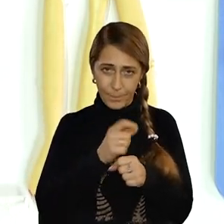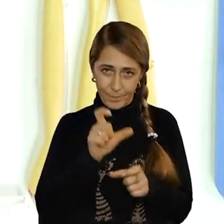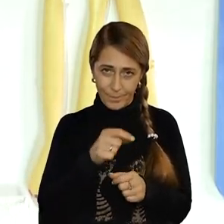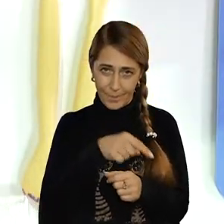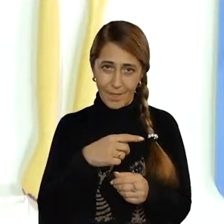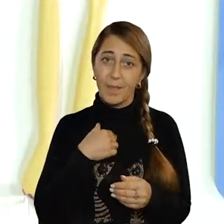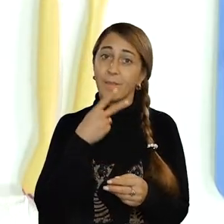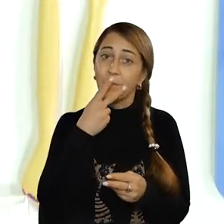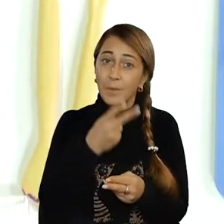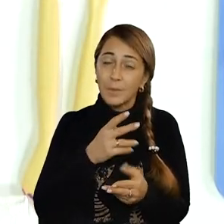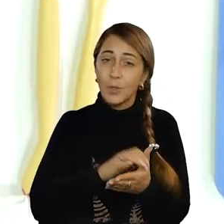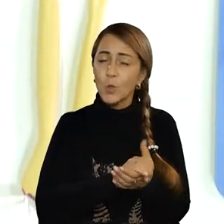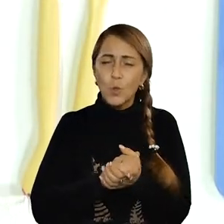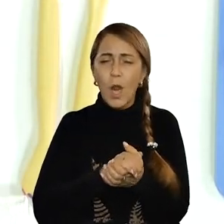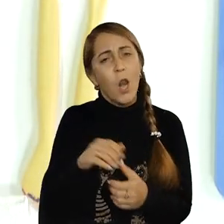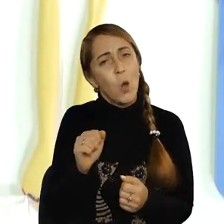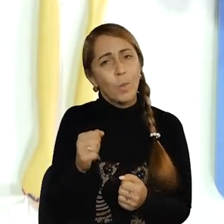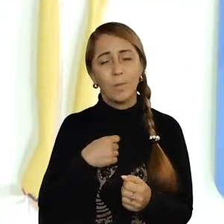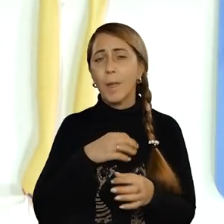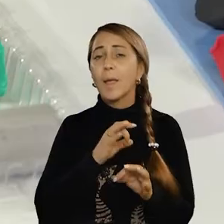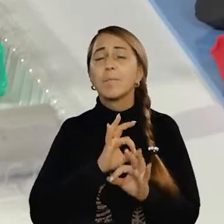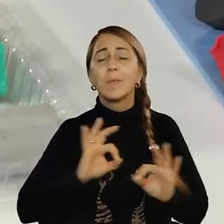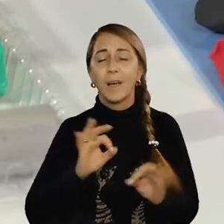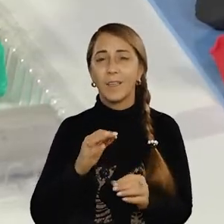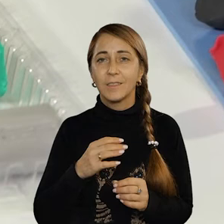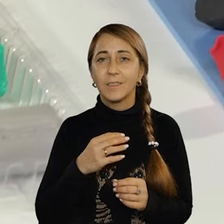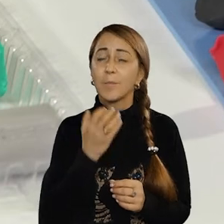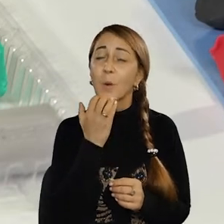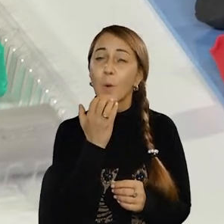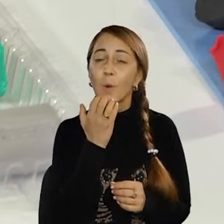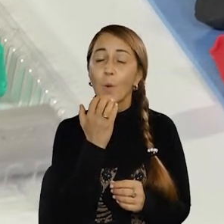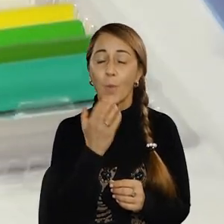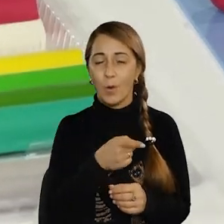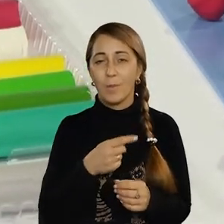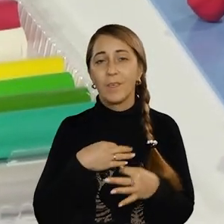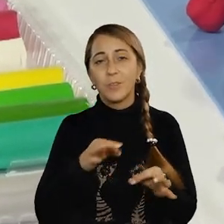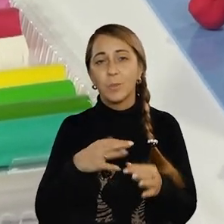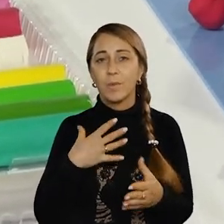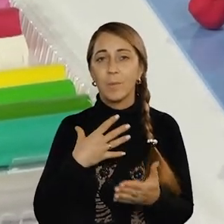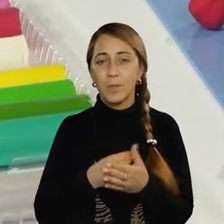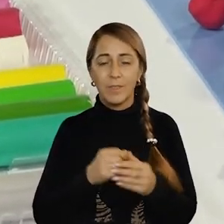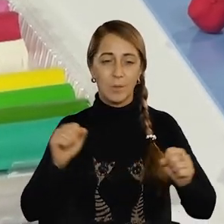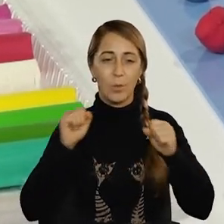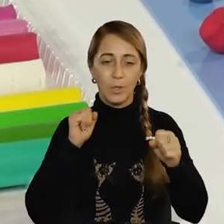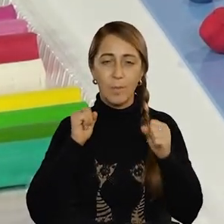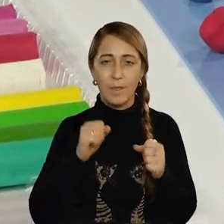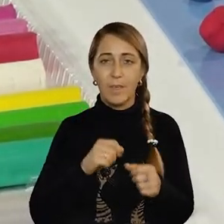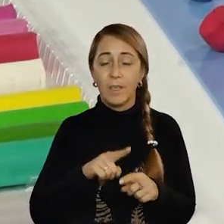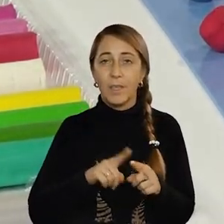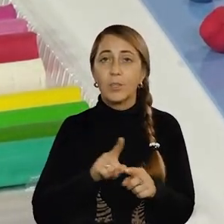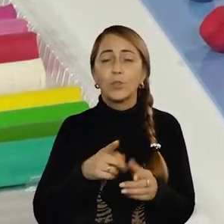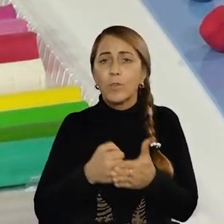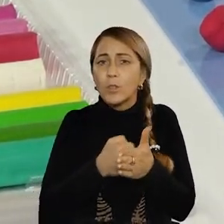виявився дружелюбним екскурсоводом із прекрасним почуттям гумору. Він розповів нам про спортсменів закладу та їхні